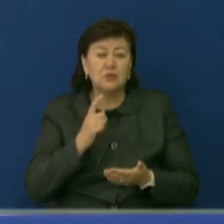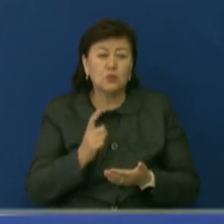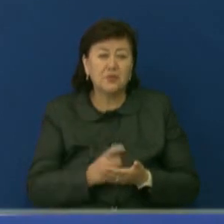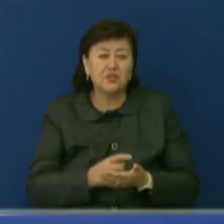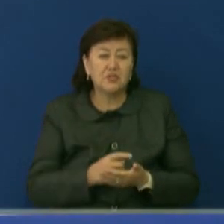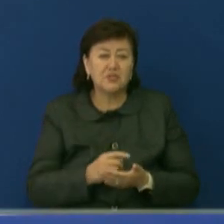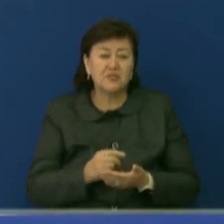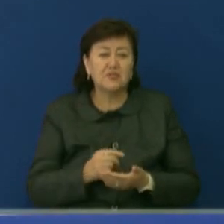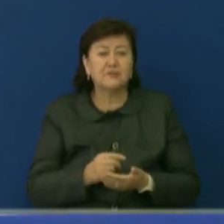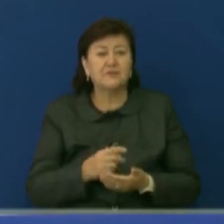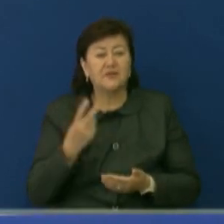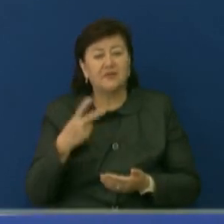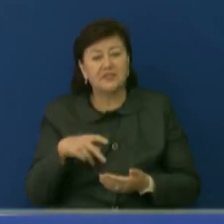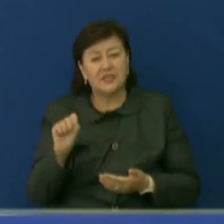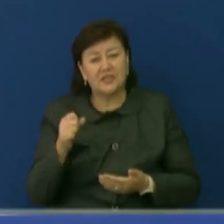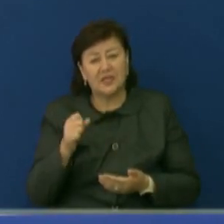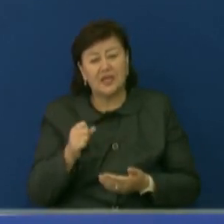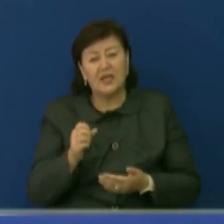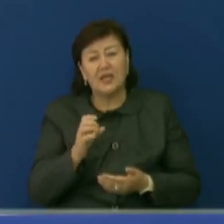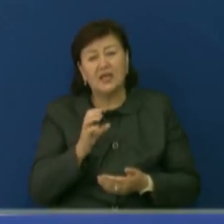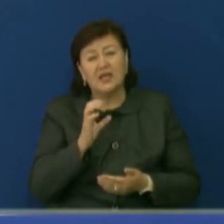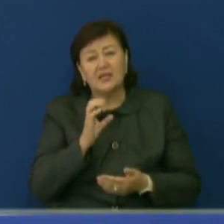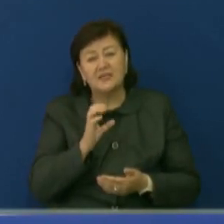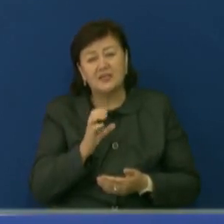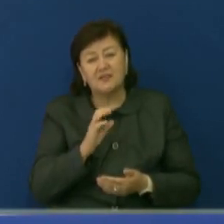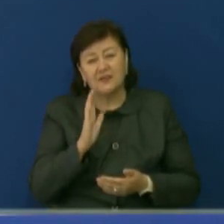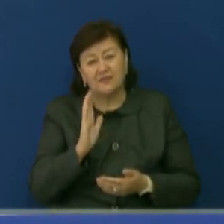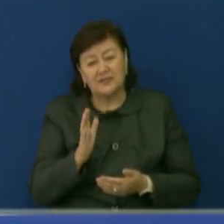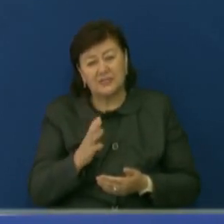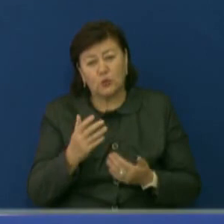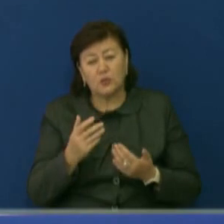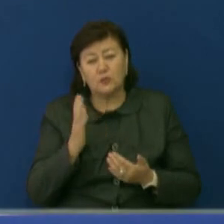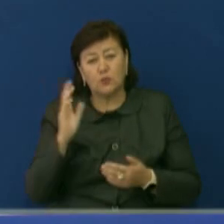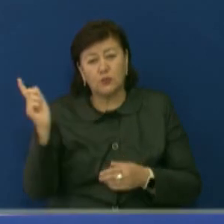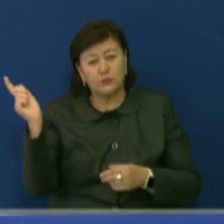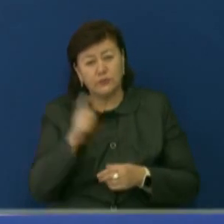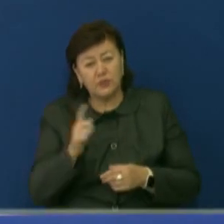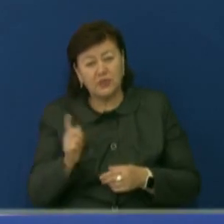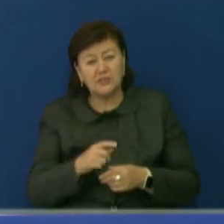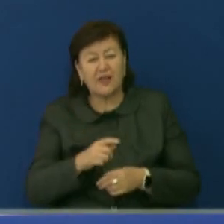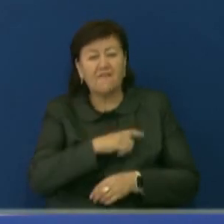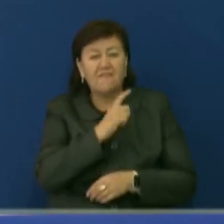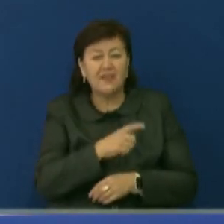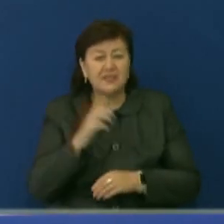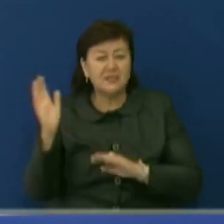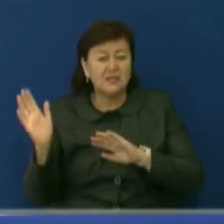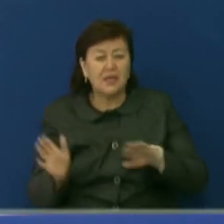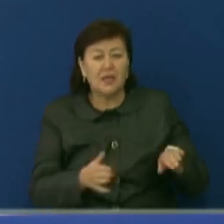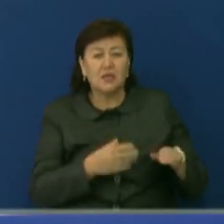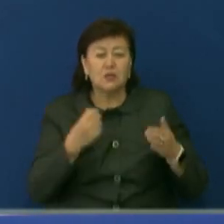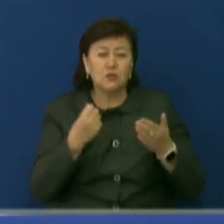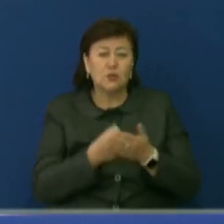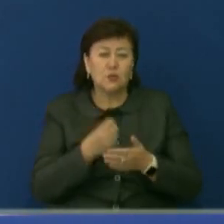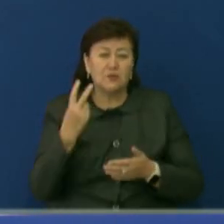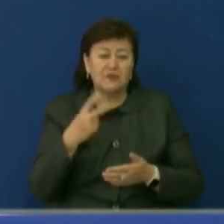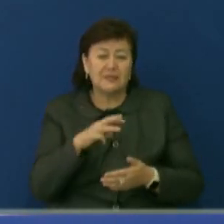Казгидромет. 20 августа на северо-востоке Восточно-Казахстанской области ожидается гроза, ветер северо-западный с порывами от 15 до